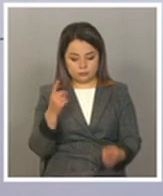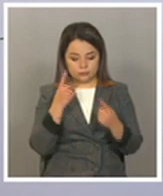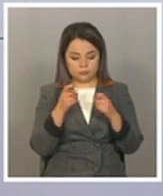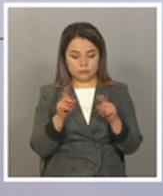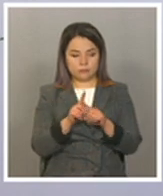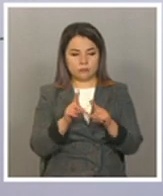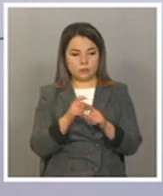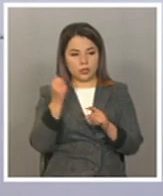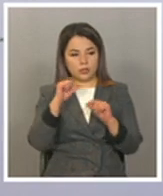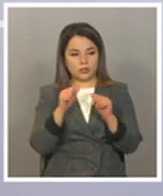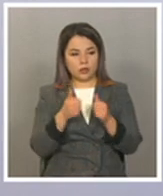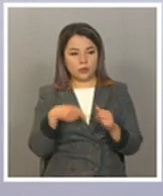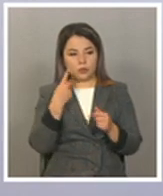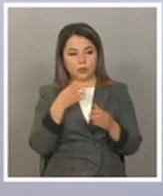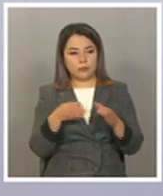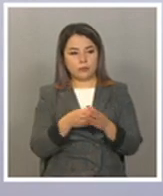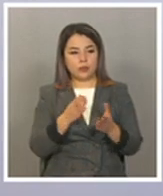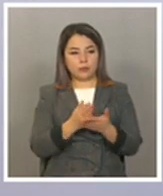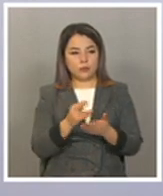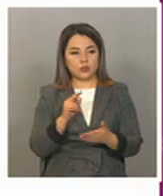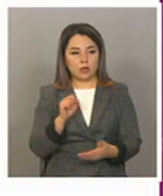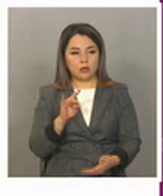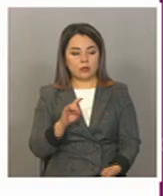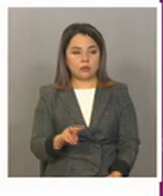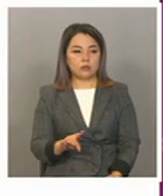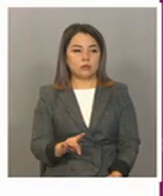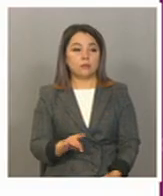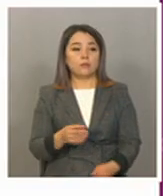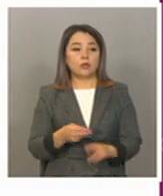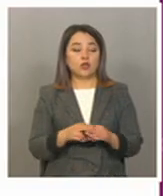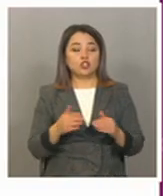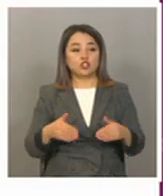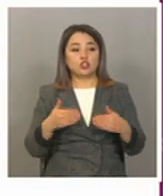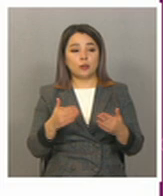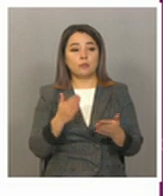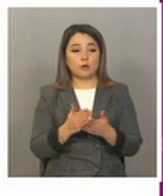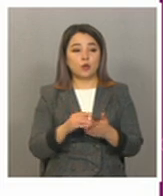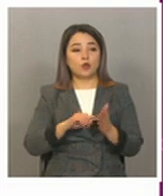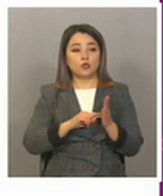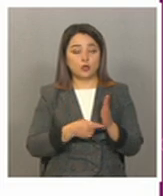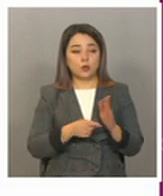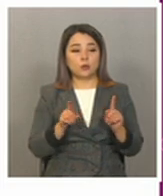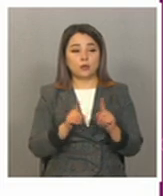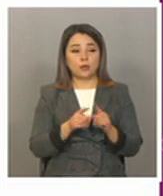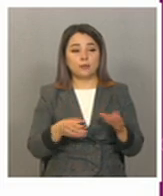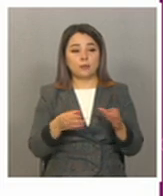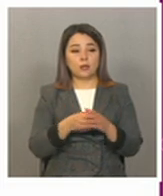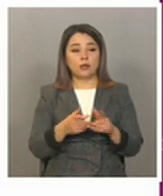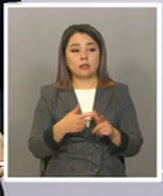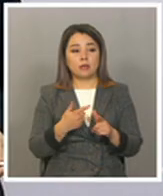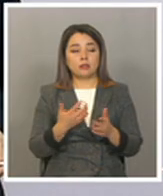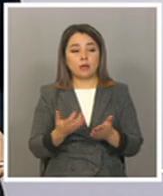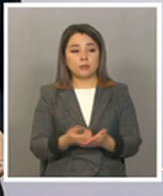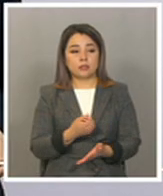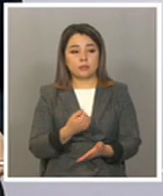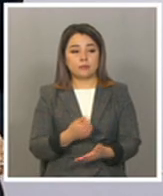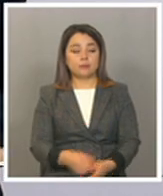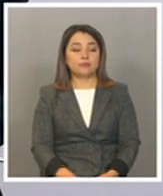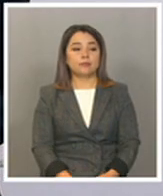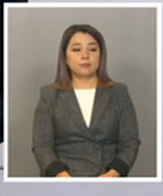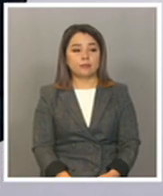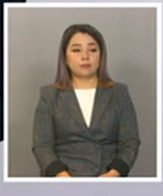Деректердің символдық типі, чар, жылжымалы, өтір деректер типін табыңыз.